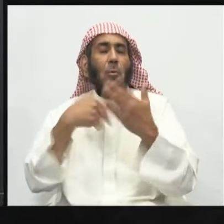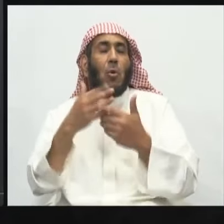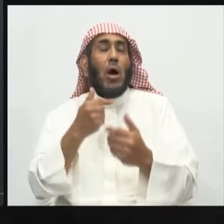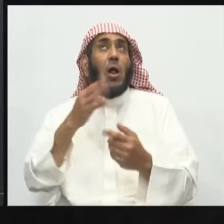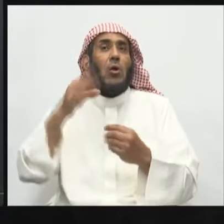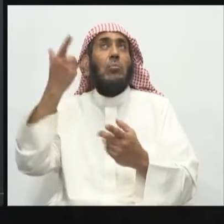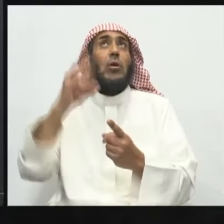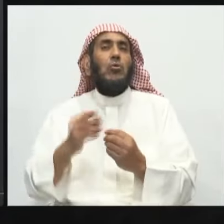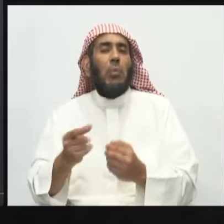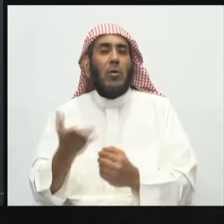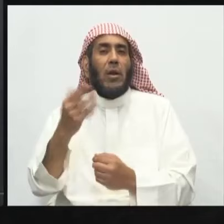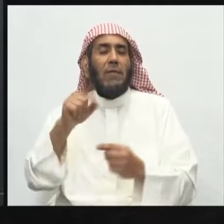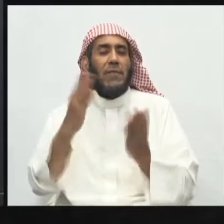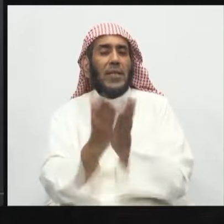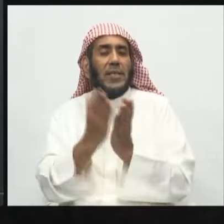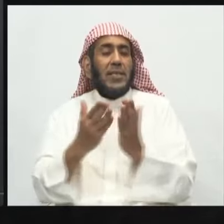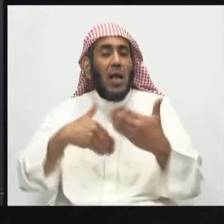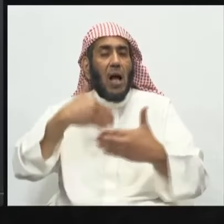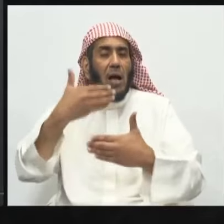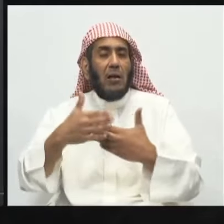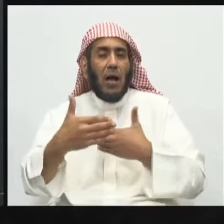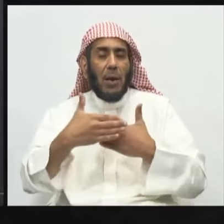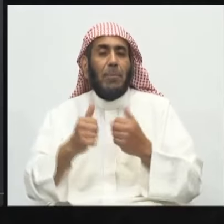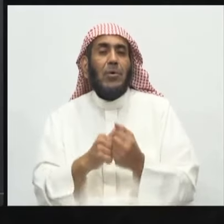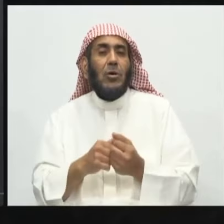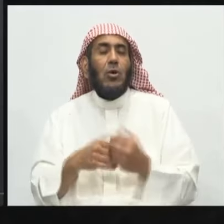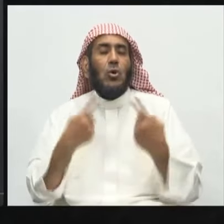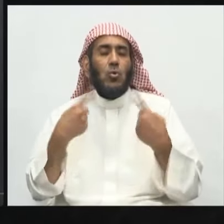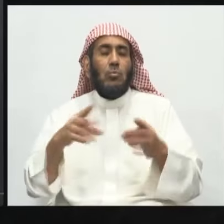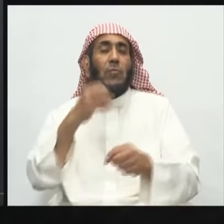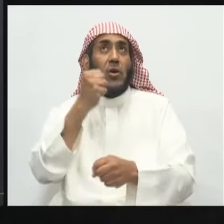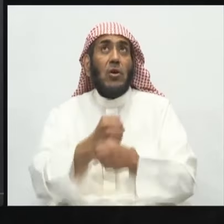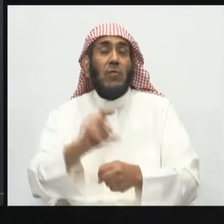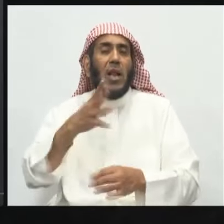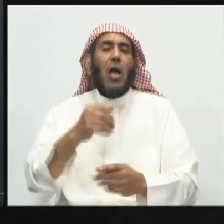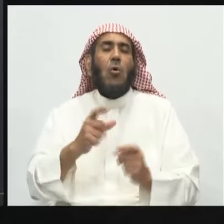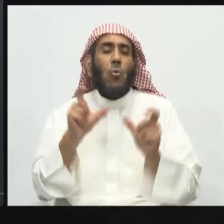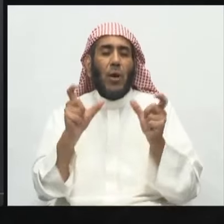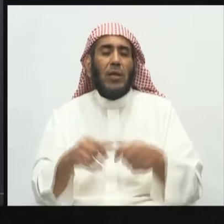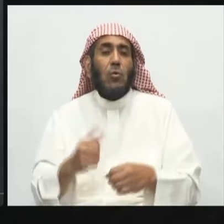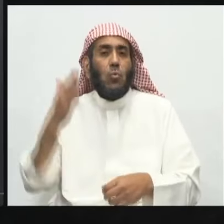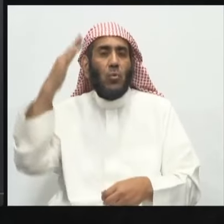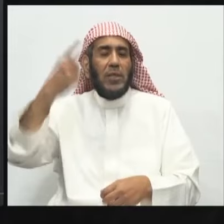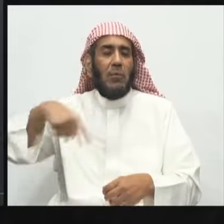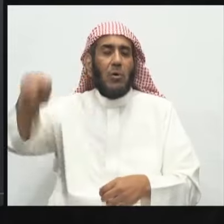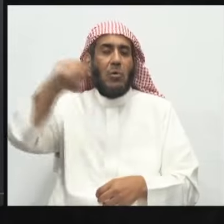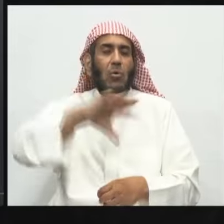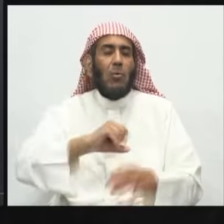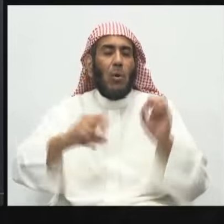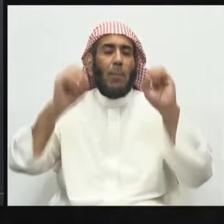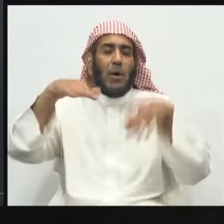سبحانه وتعالى في درس اخر قريب دمتم في حفظ الله ورعايته والسلام عليكم ورحمه الله